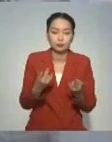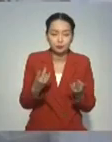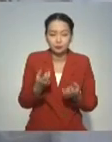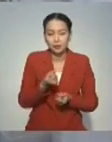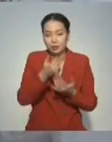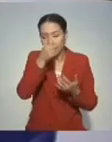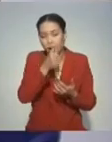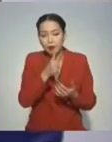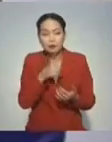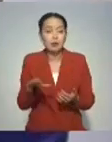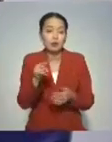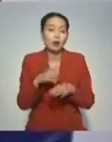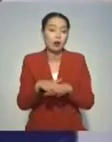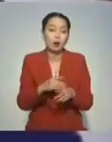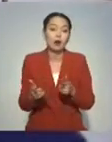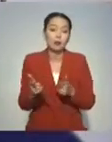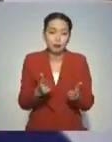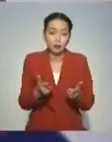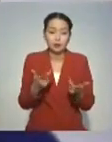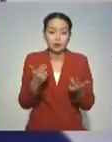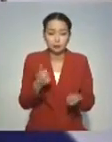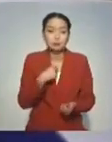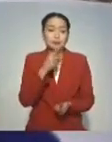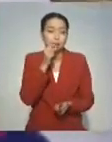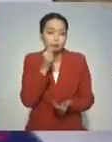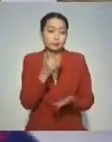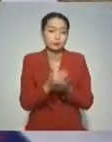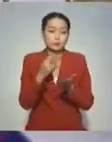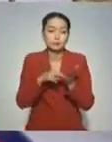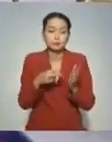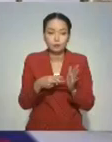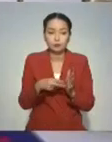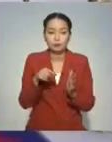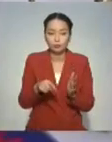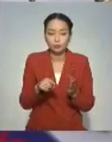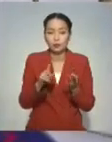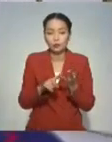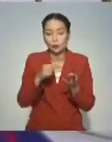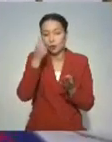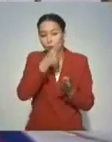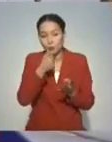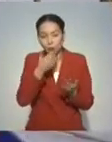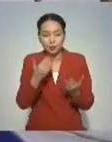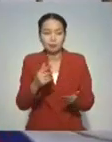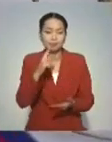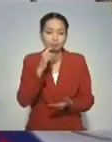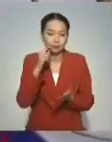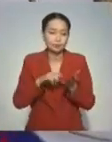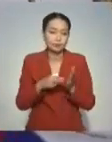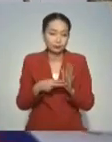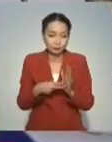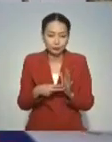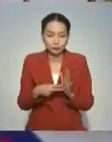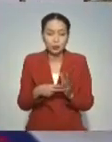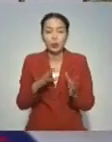қасиетті айға дайын ба? Алла қаласа ұстаймын деген ойдамын. Биыл 4-ші жылым уже ұстап жатқан.